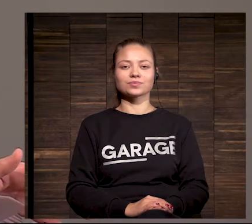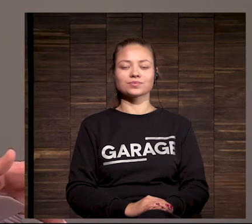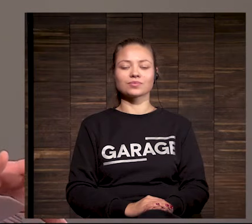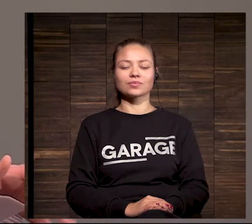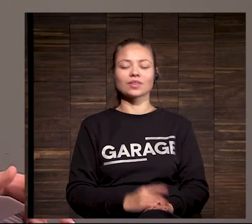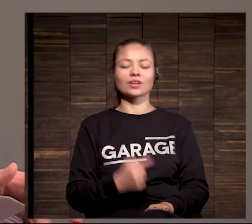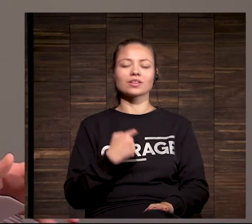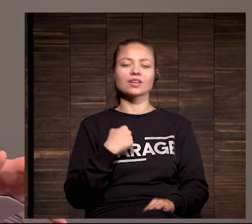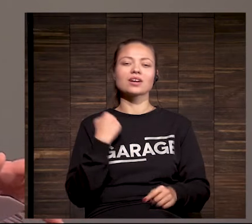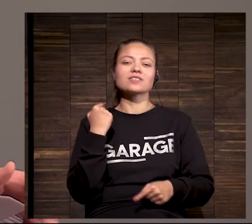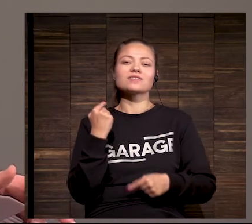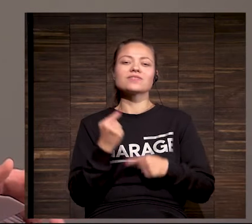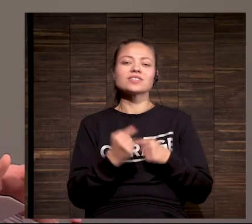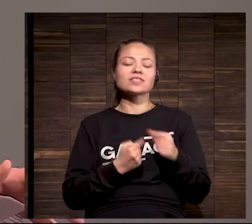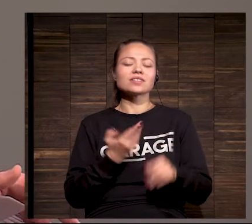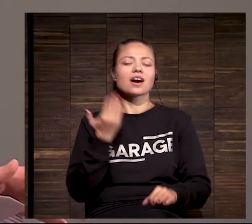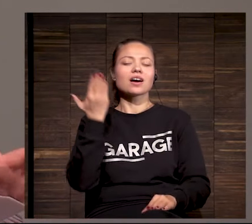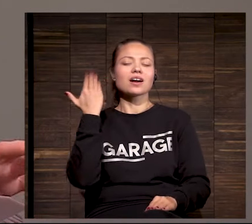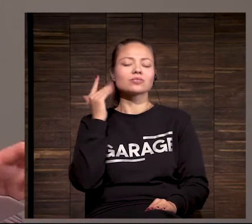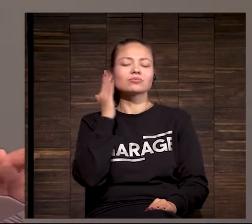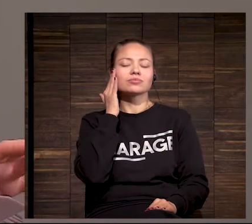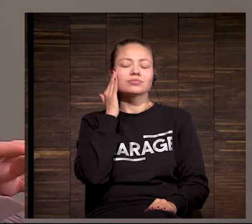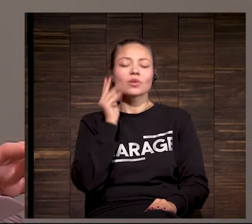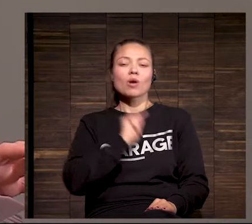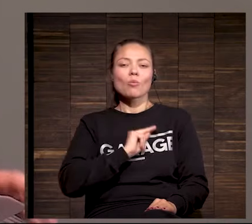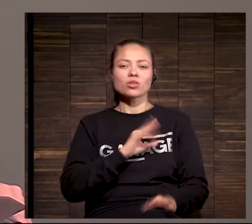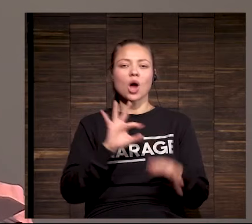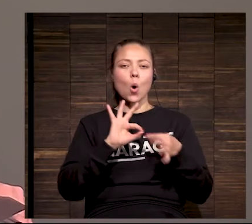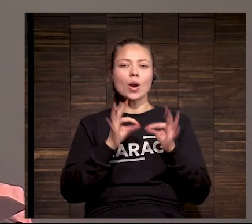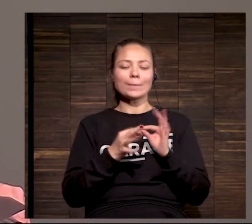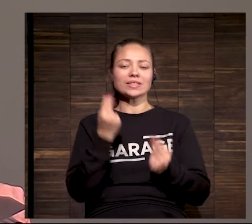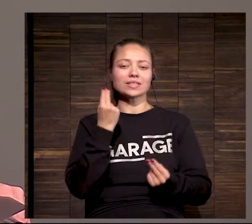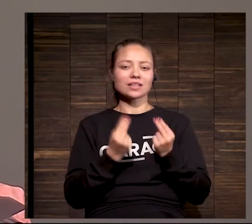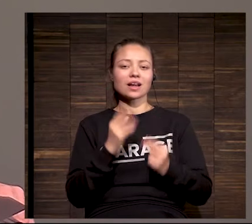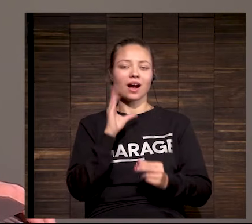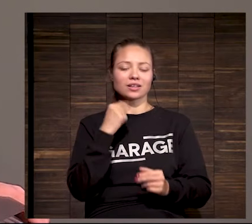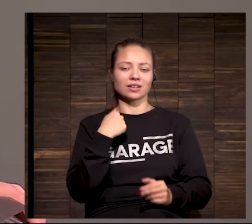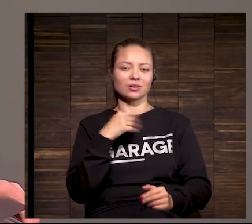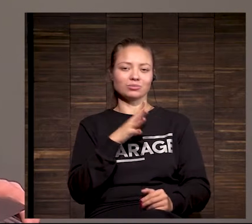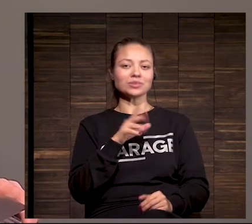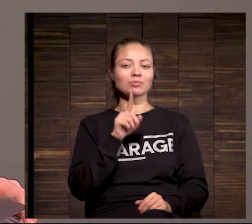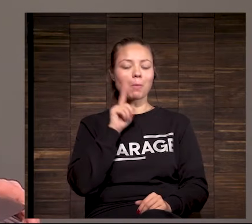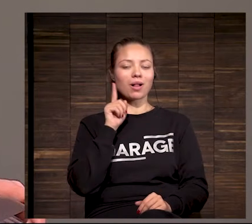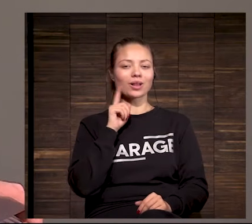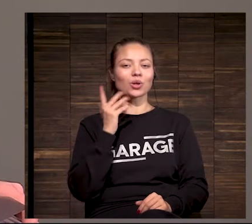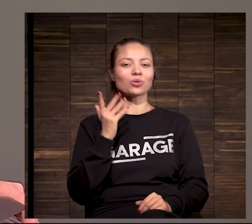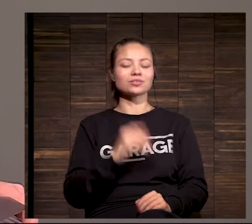всегда раньше хотела бы работать на олимпийских играх когда я был молодой